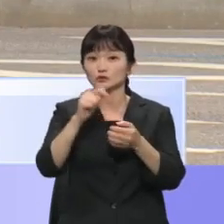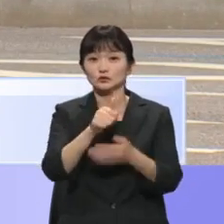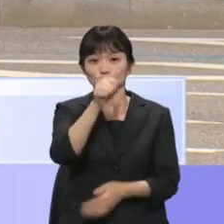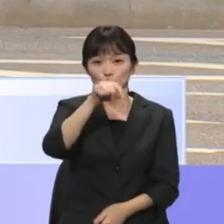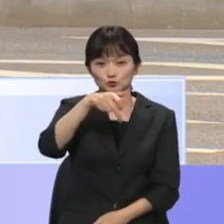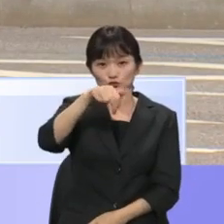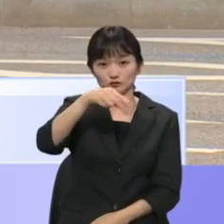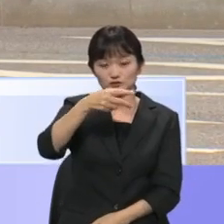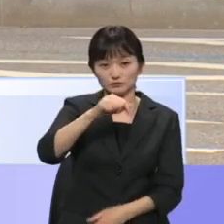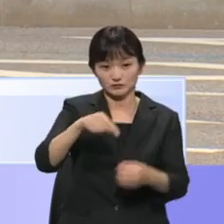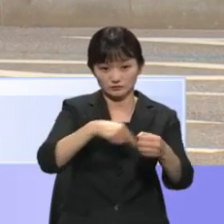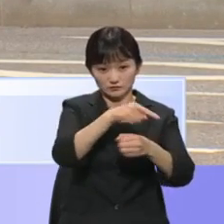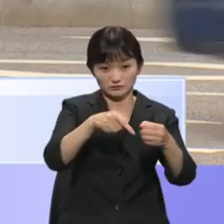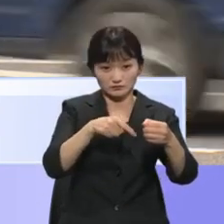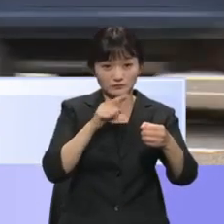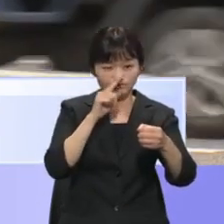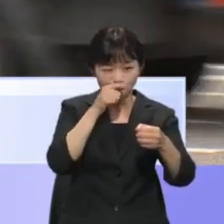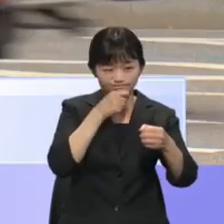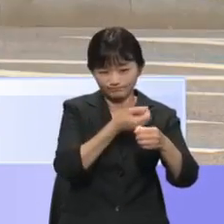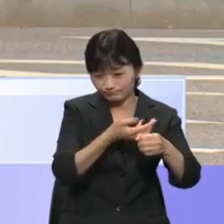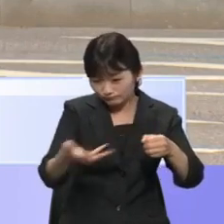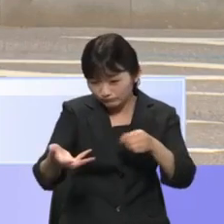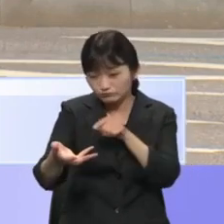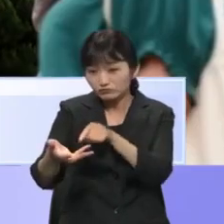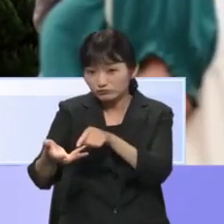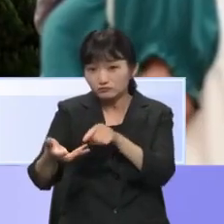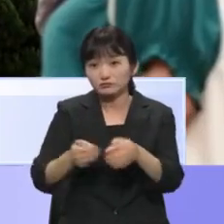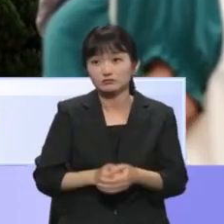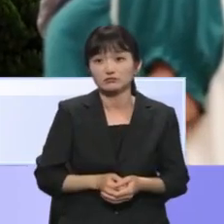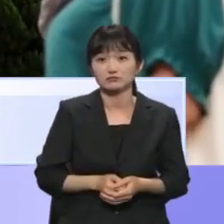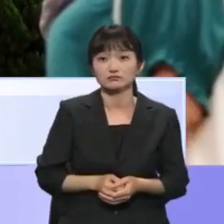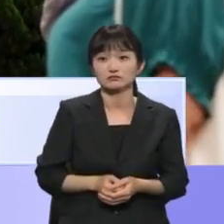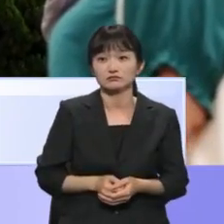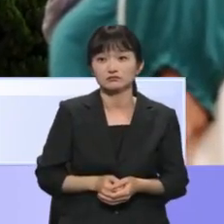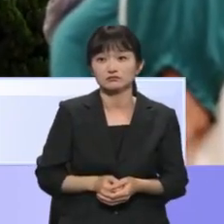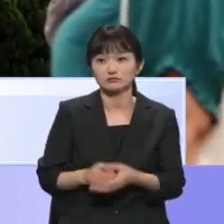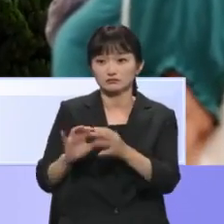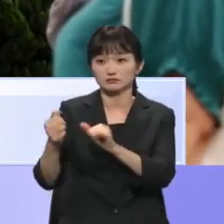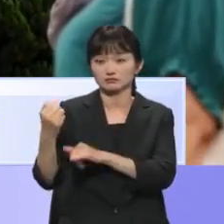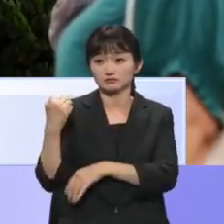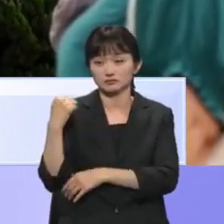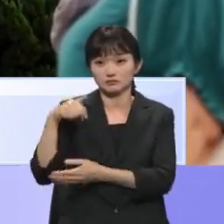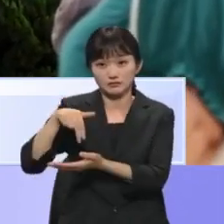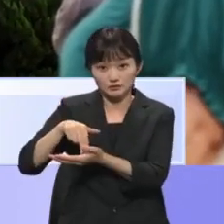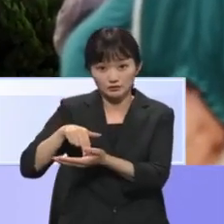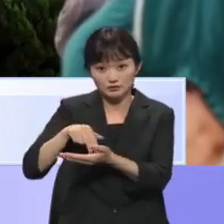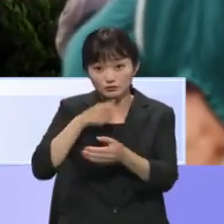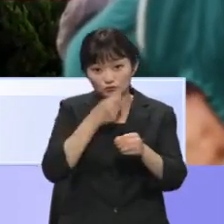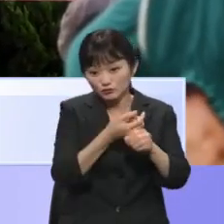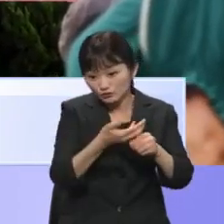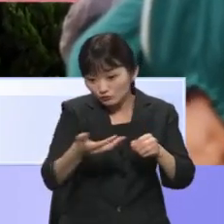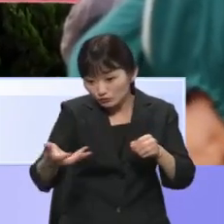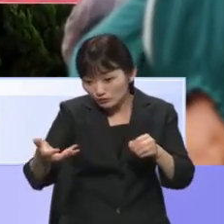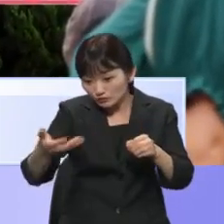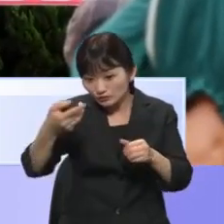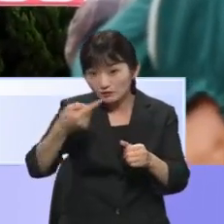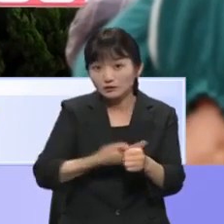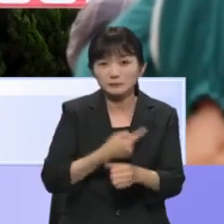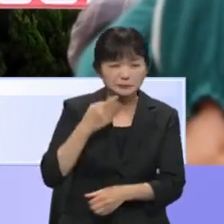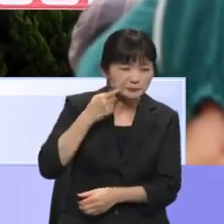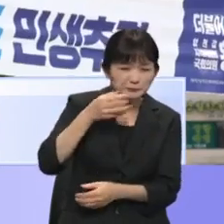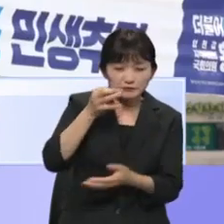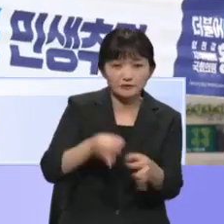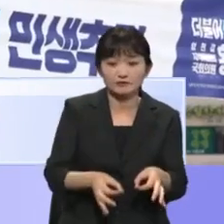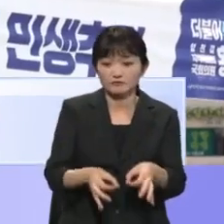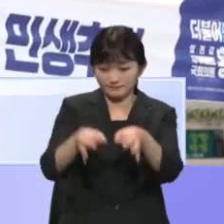박력관과 관련돼서 국민은행 정부에서 이걸 방류하겠다는 방침도 정해진 이후에 소금까지 폭등해야 하지 않았습니까